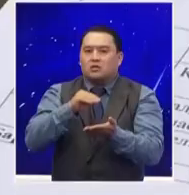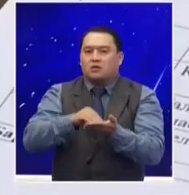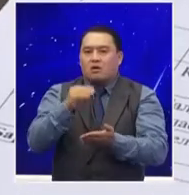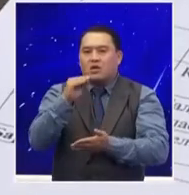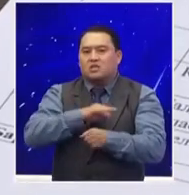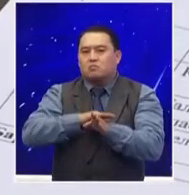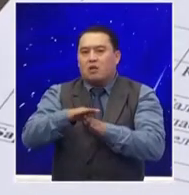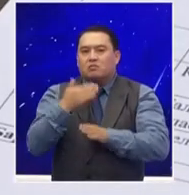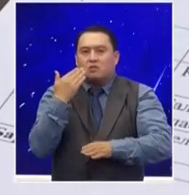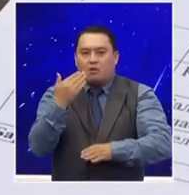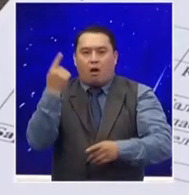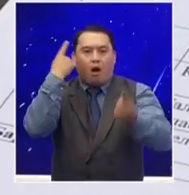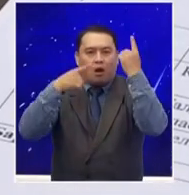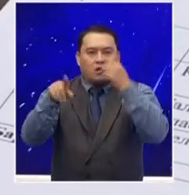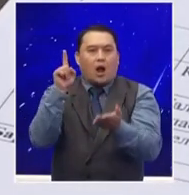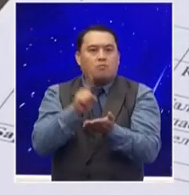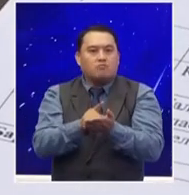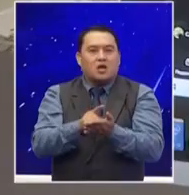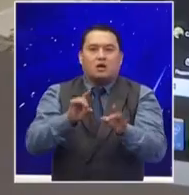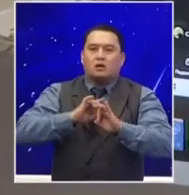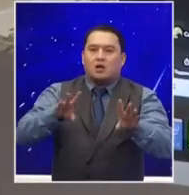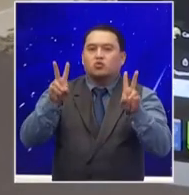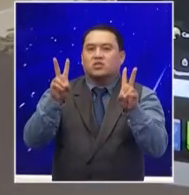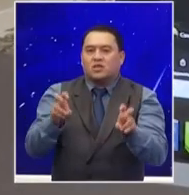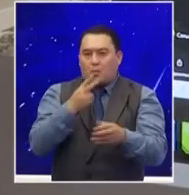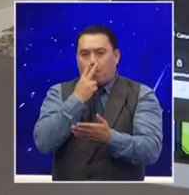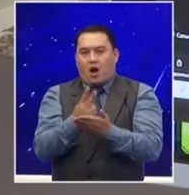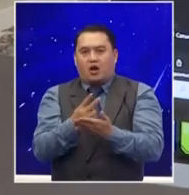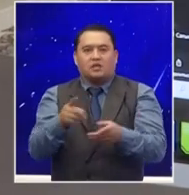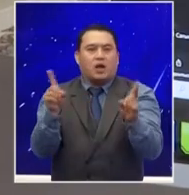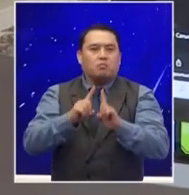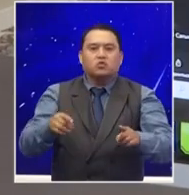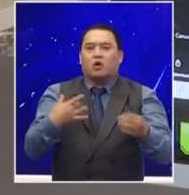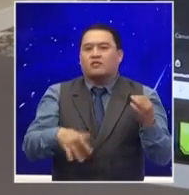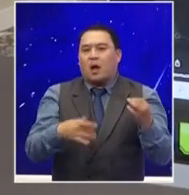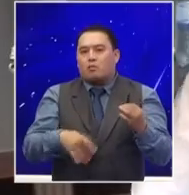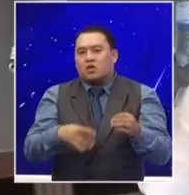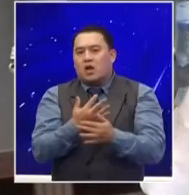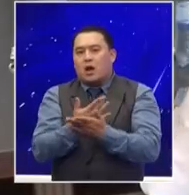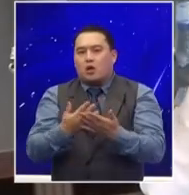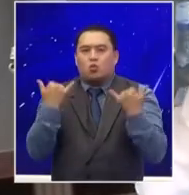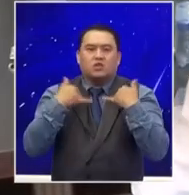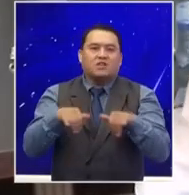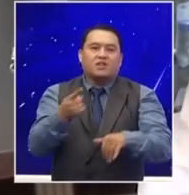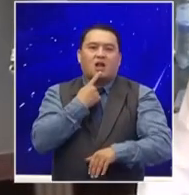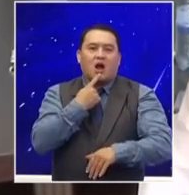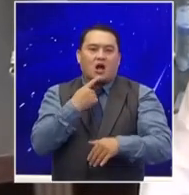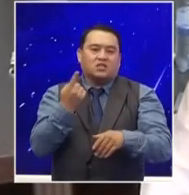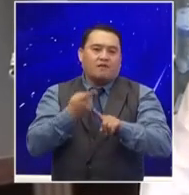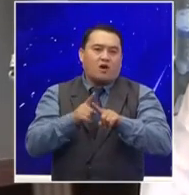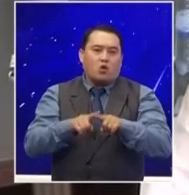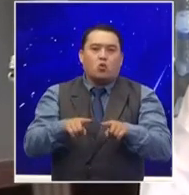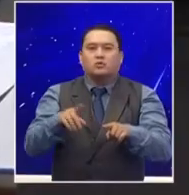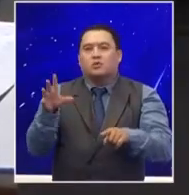каждое исполнение. Акыны должны были раскрыть тему, показать виртуозную игру на домбре, поразить красноречием и при